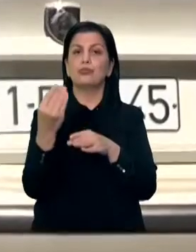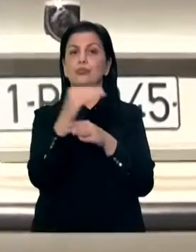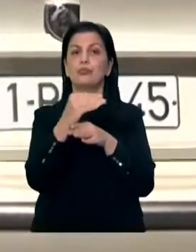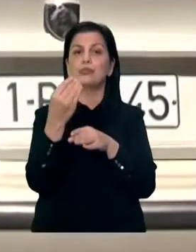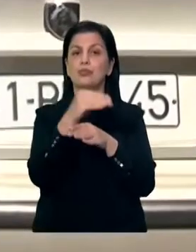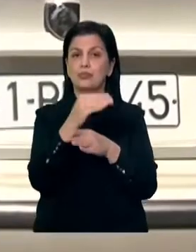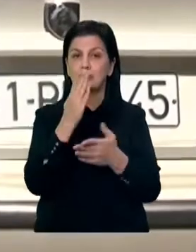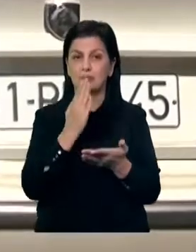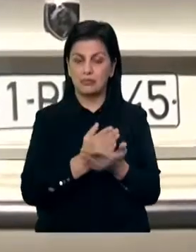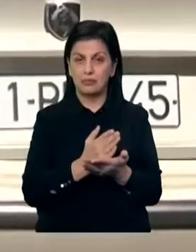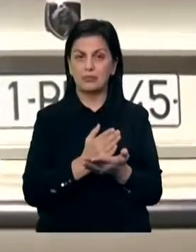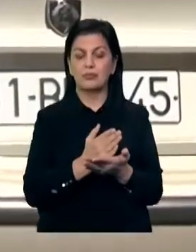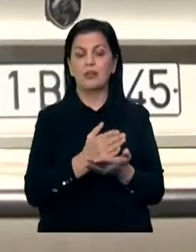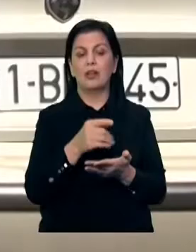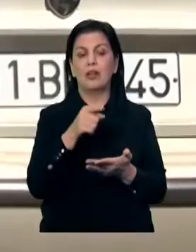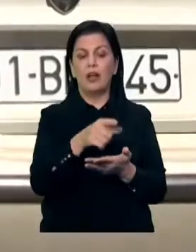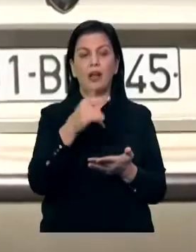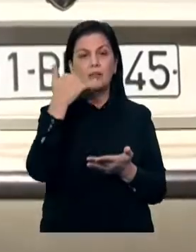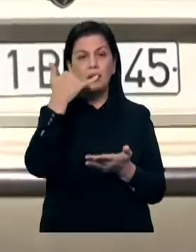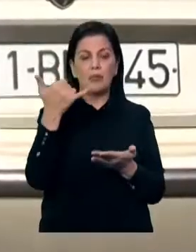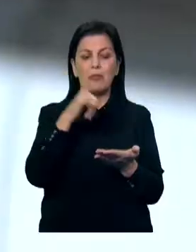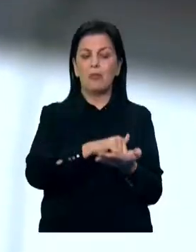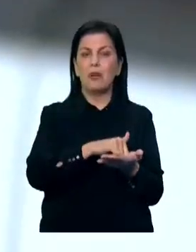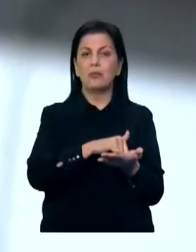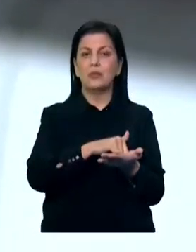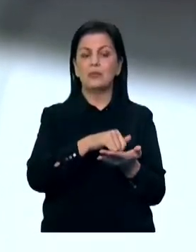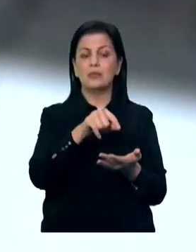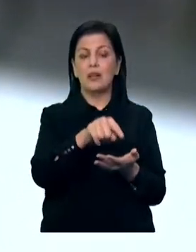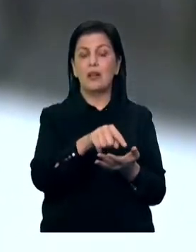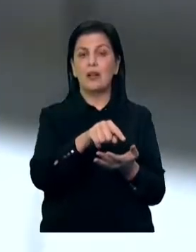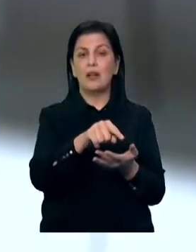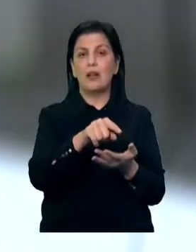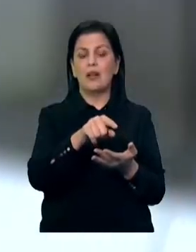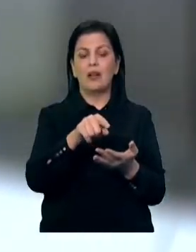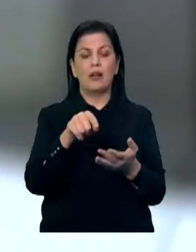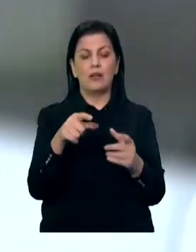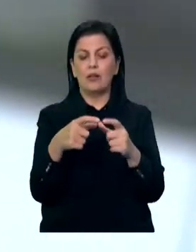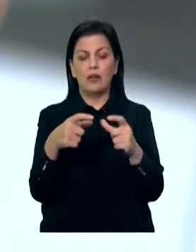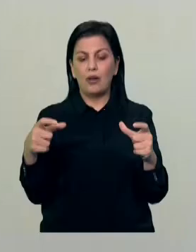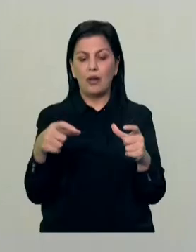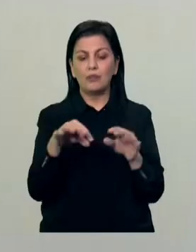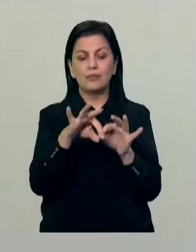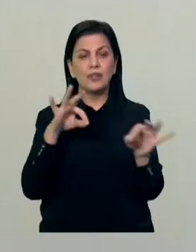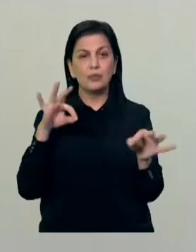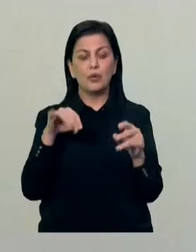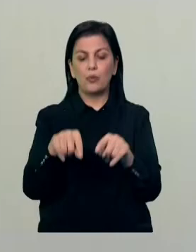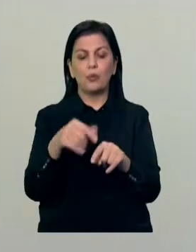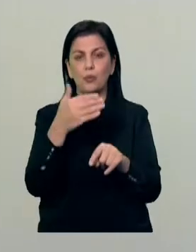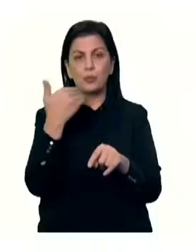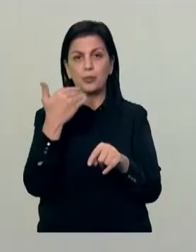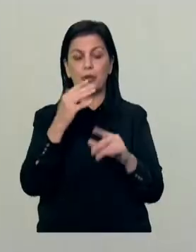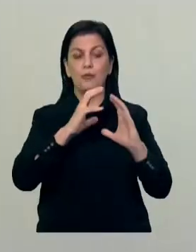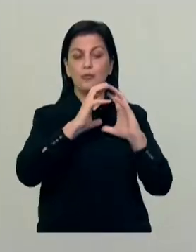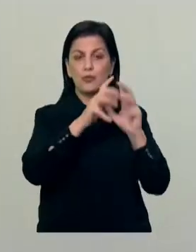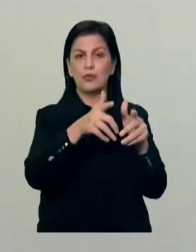əlavə dəyər vergisi ilə mobil bank tətbiqində tanış olur. Həmin məbləğ qaymədə əksini tapmır. Beynəlxalq taksi şirkətləri ki, hansı